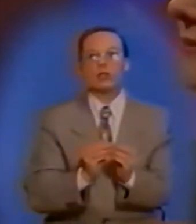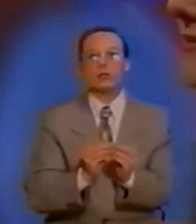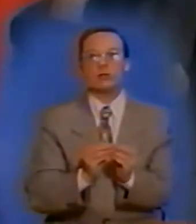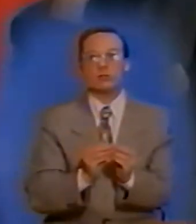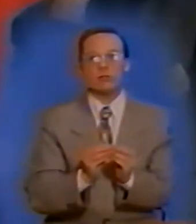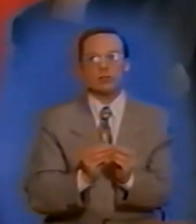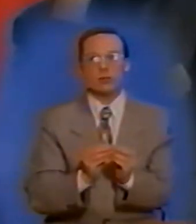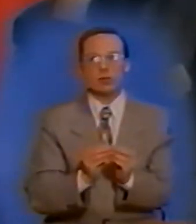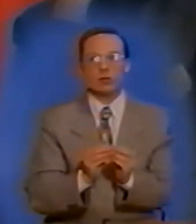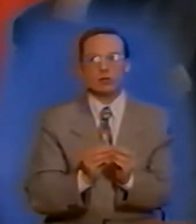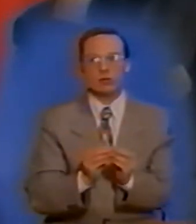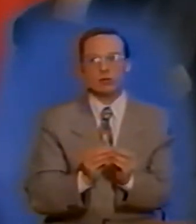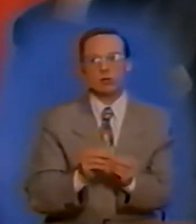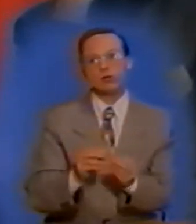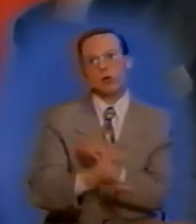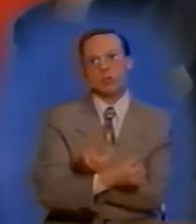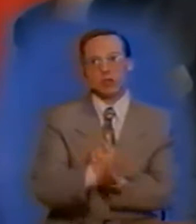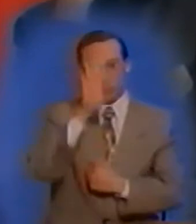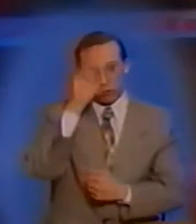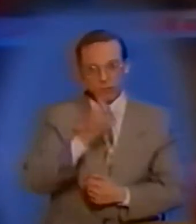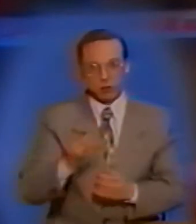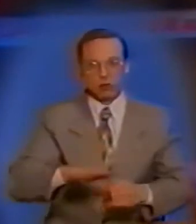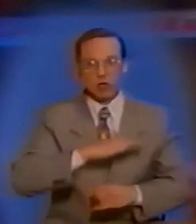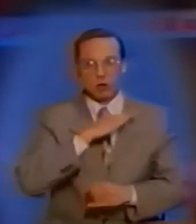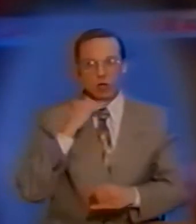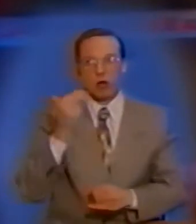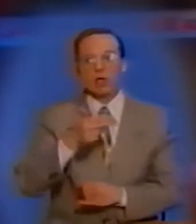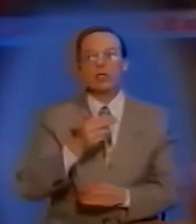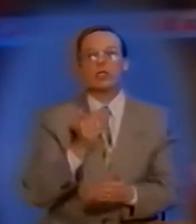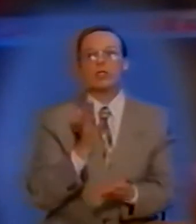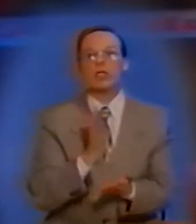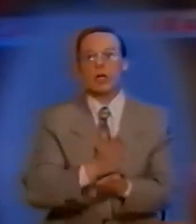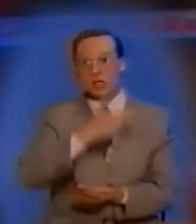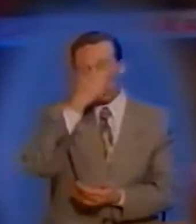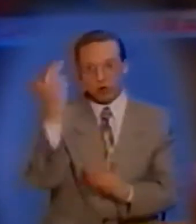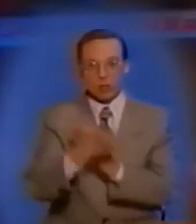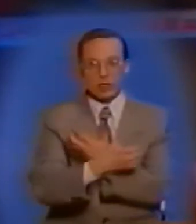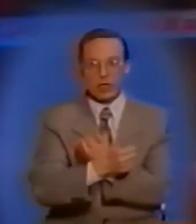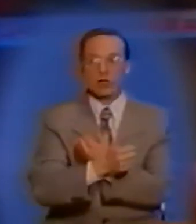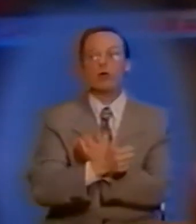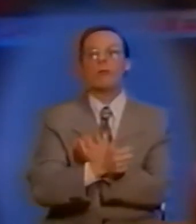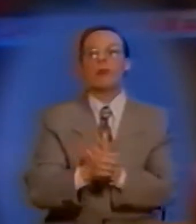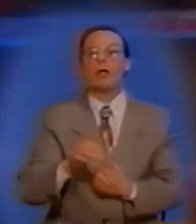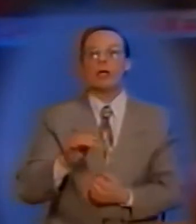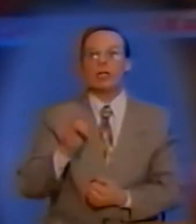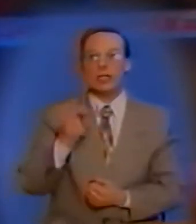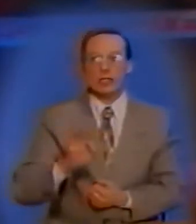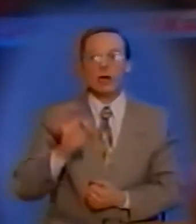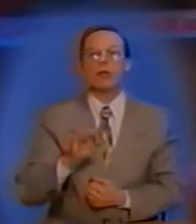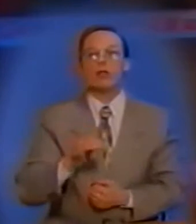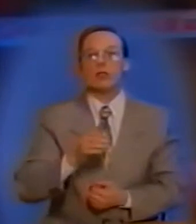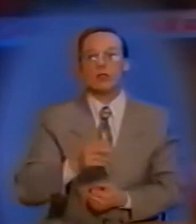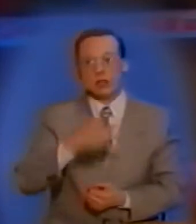daugėja. Pažiūrėkime į Lietuvą vien. Veikia Lietuvos gėjų lyga, lesbiečių sapo